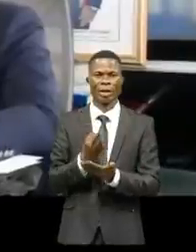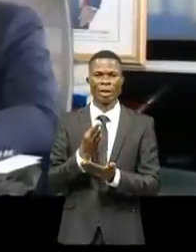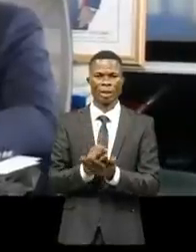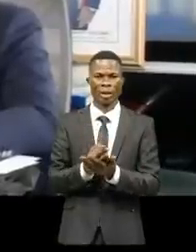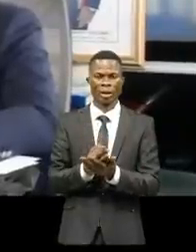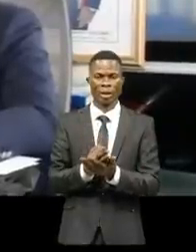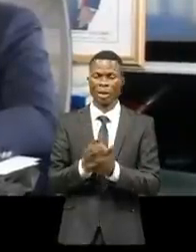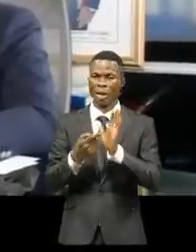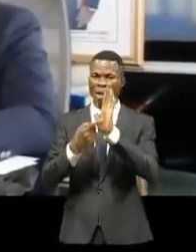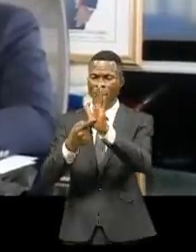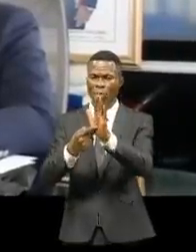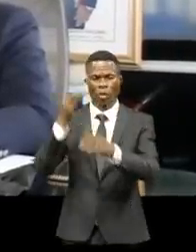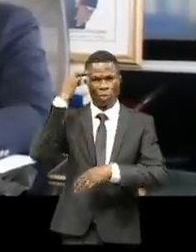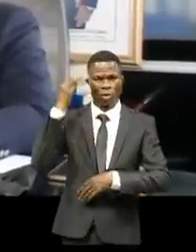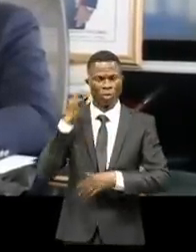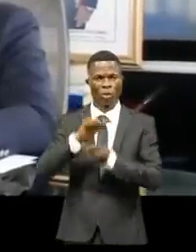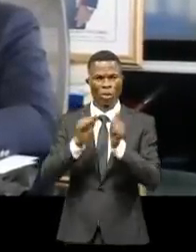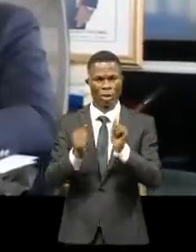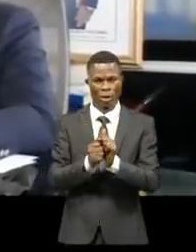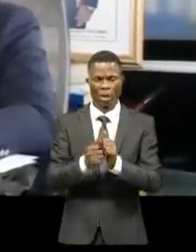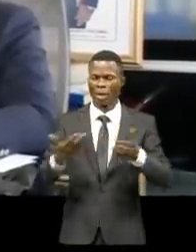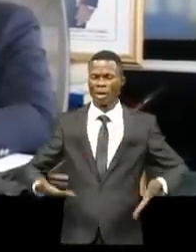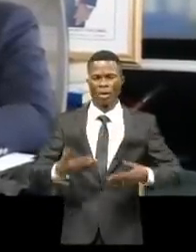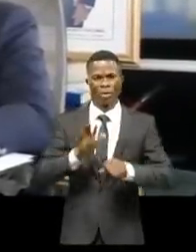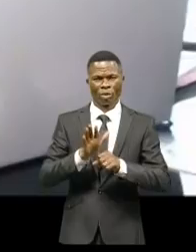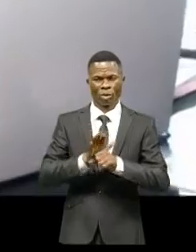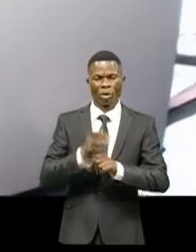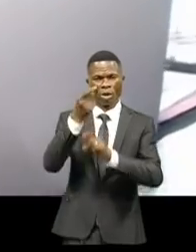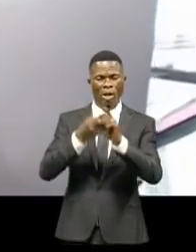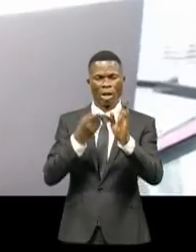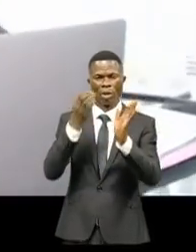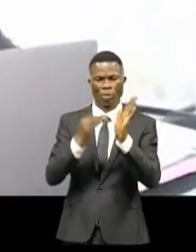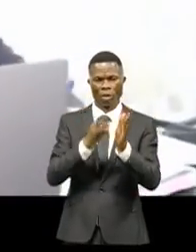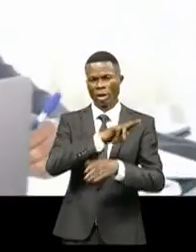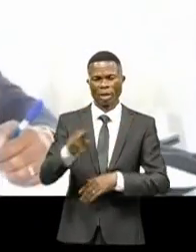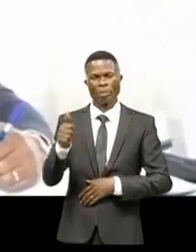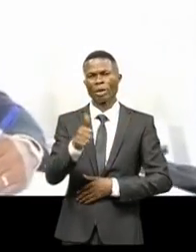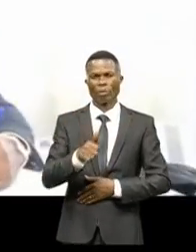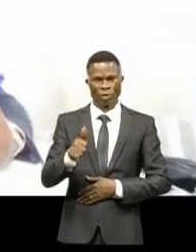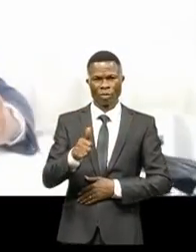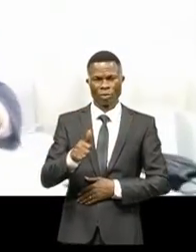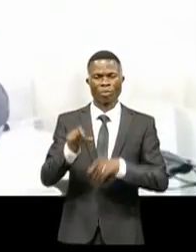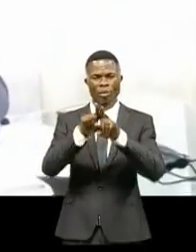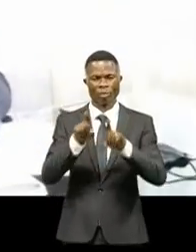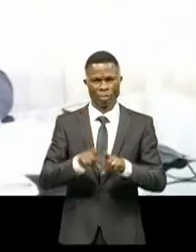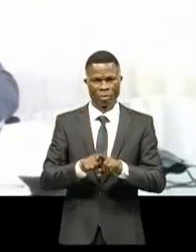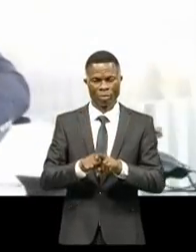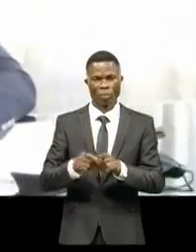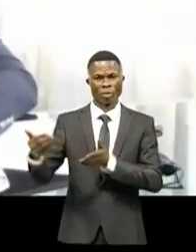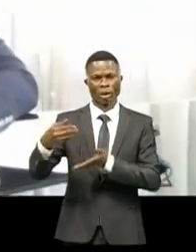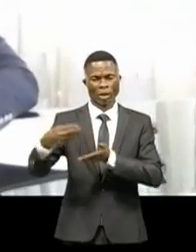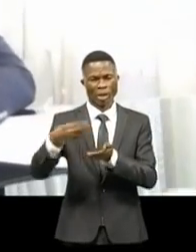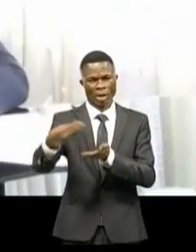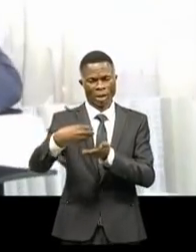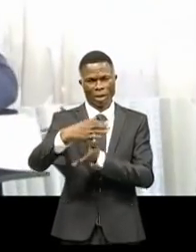a présenté au Conseil la situation de la trésorerie durant le mois de septembre 2021. Ainsi, les recettes